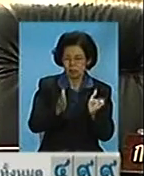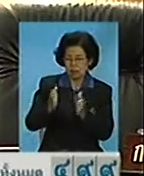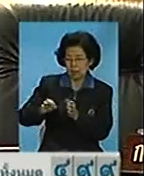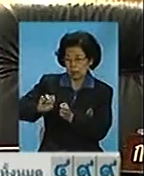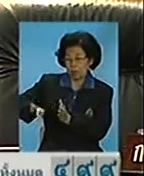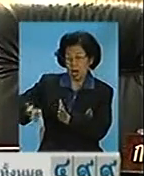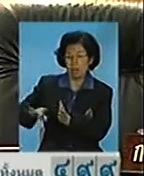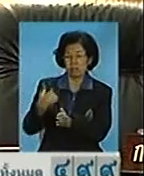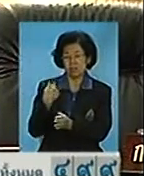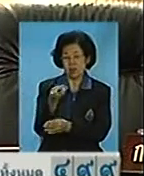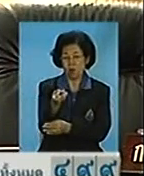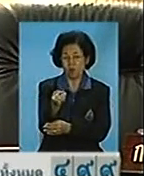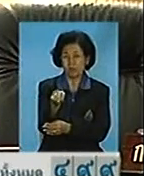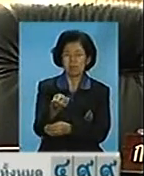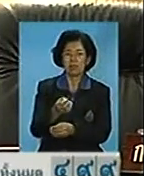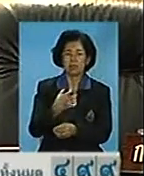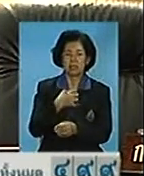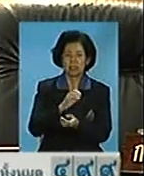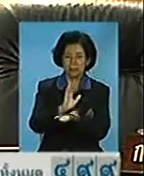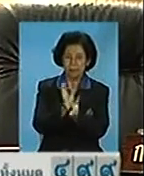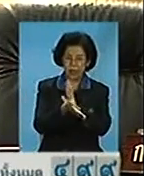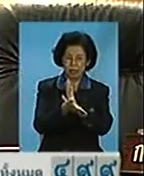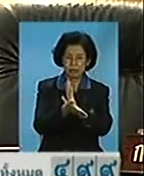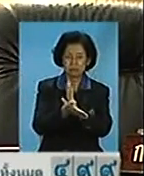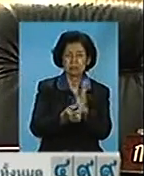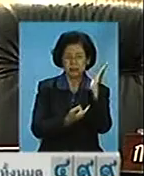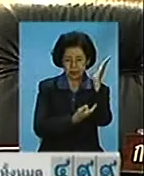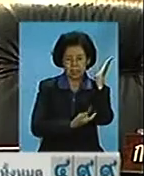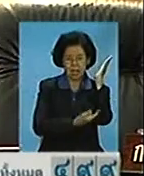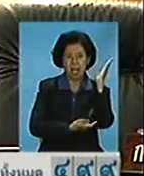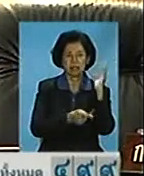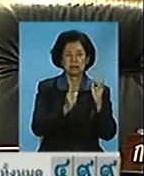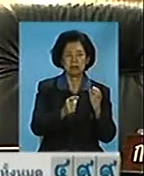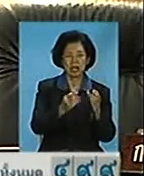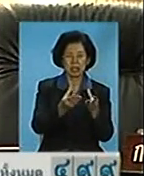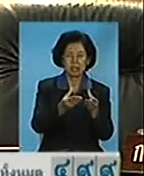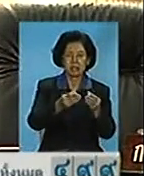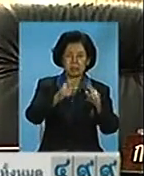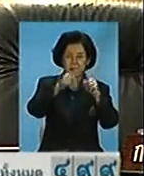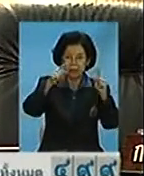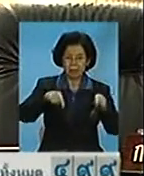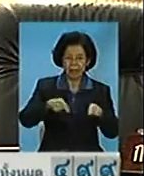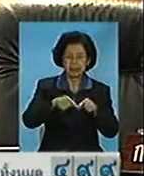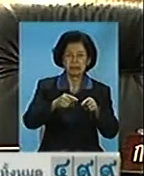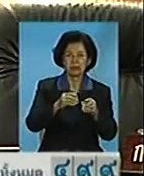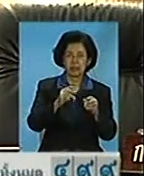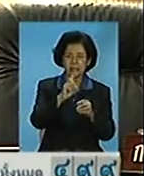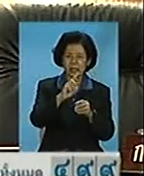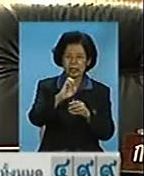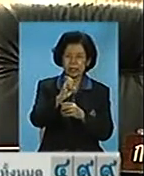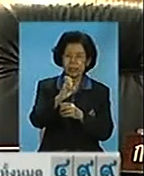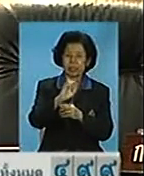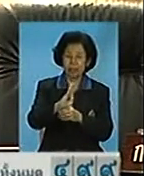ที่จะแปรรูปผลิตภัณฑ์ยางเนี่ยให้เป็นผลิตภัณฑ์จากแผ่นดินแผ่นยางดิบนะไปเป็นผลิตภัณฑ์ได้เ